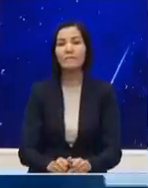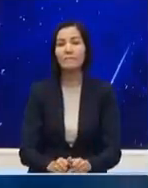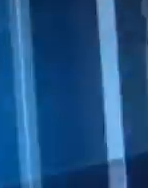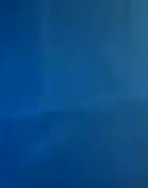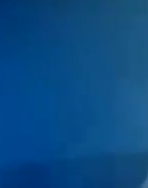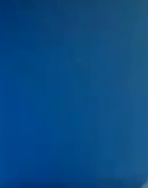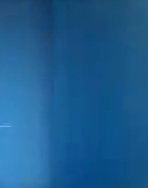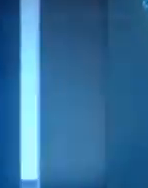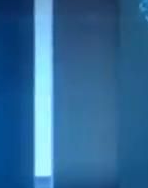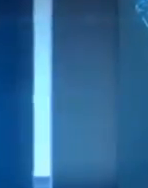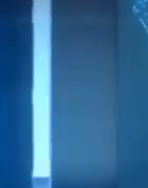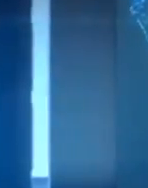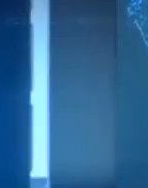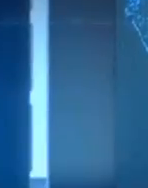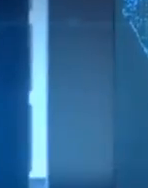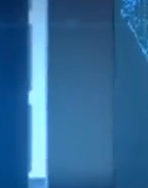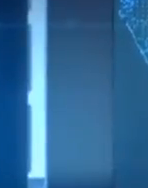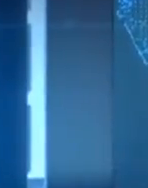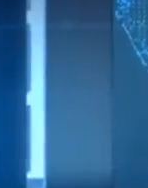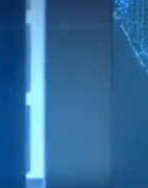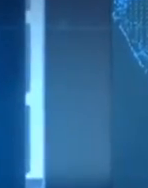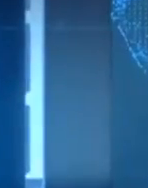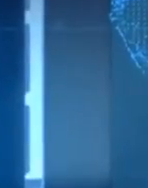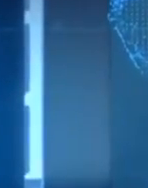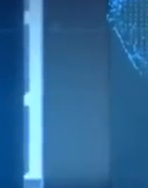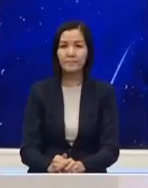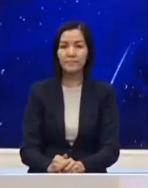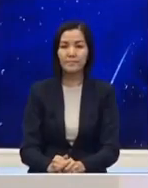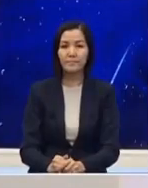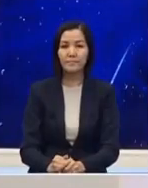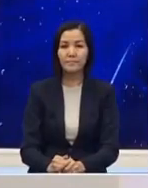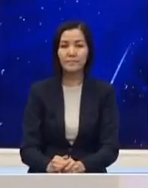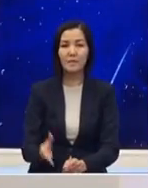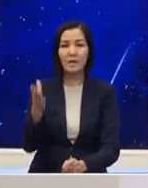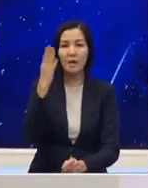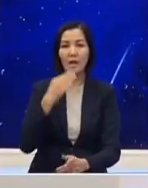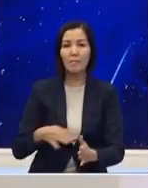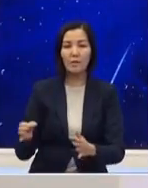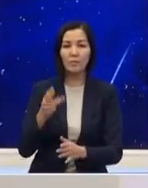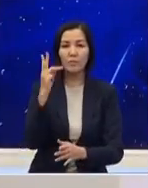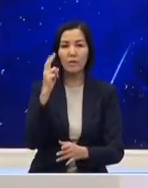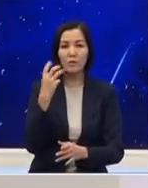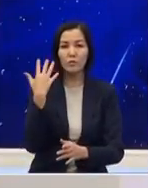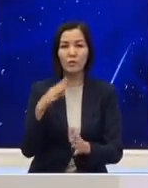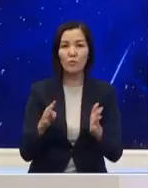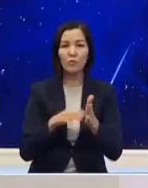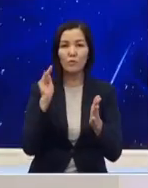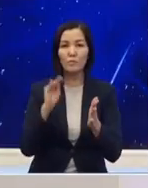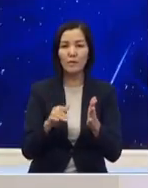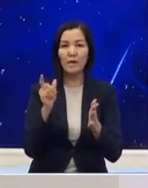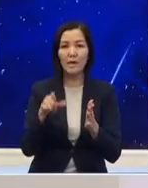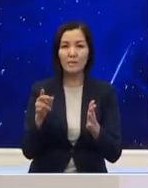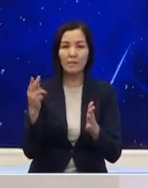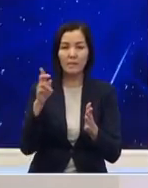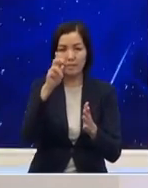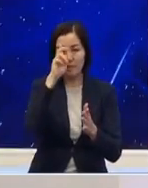Құрманбаев, Жетісу телеарнасы. Алматы облысында 259 мыңнан аса